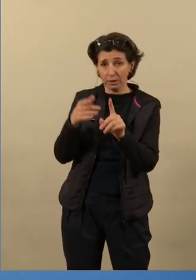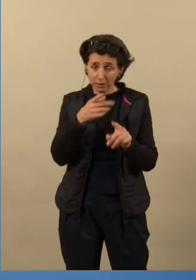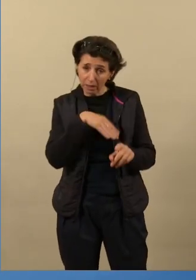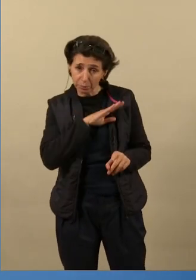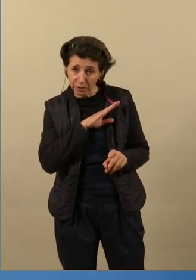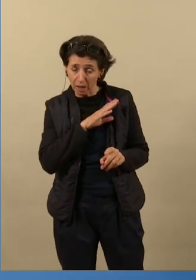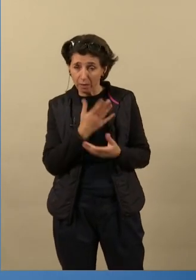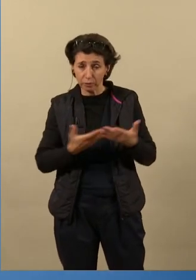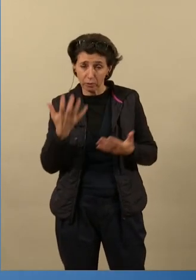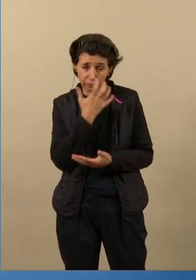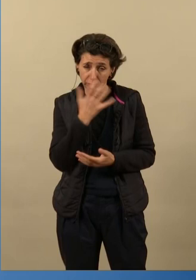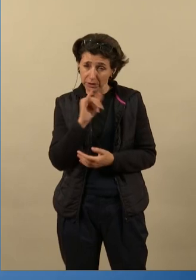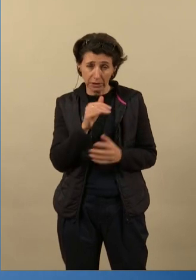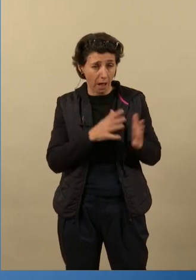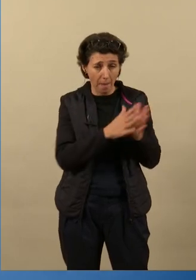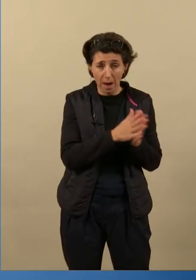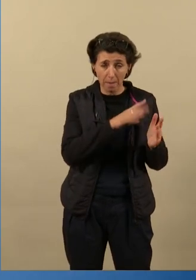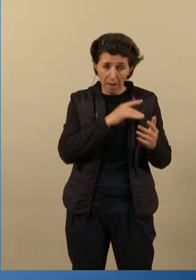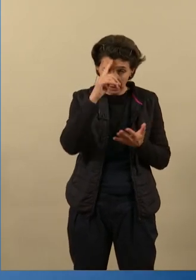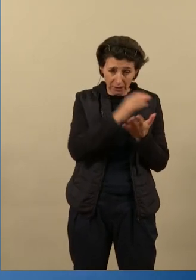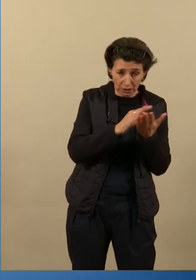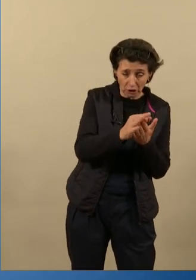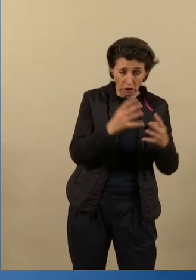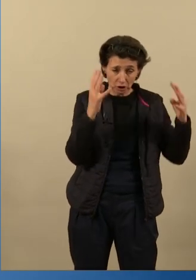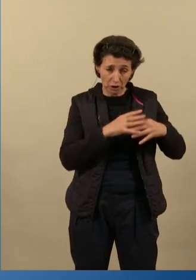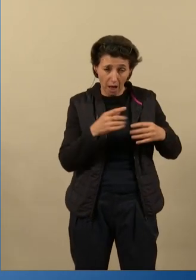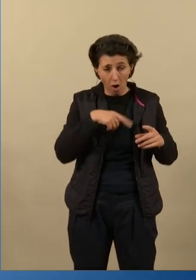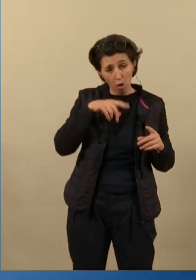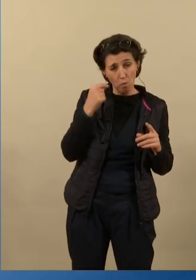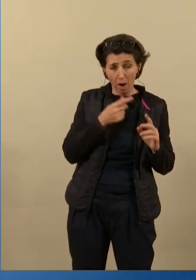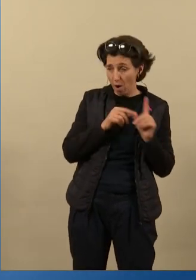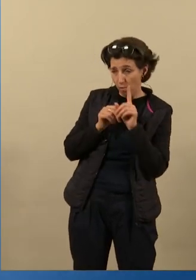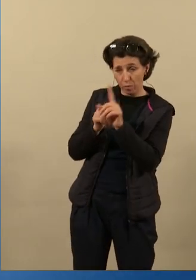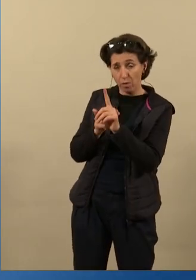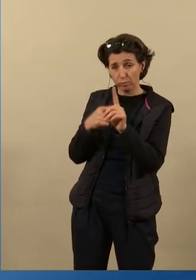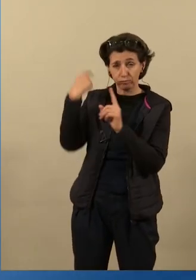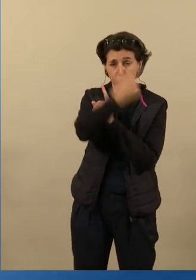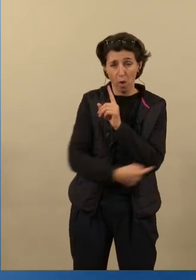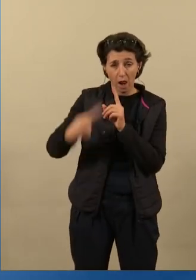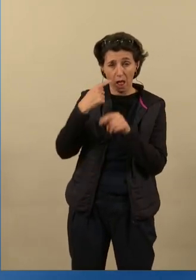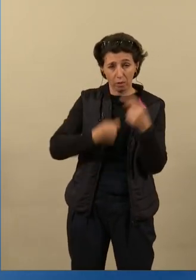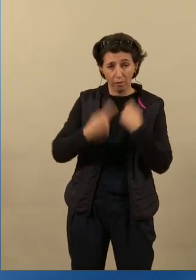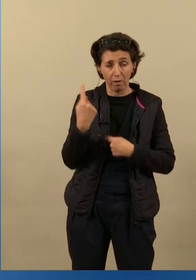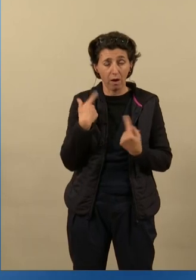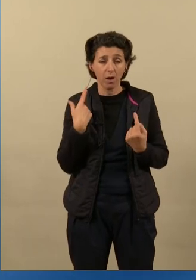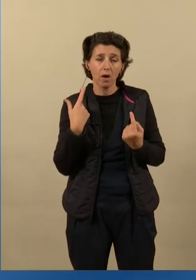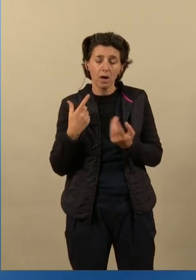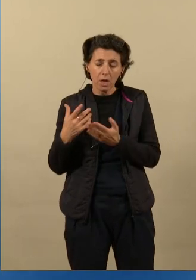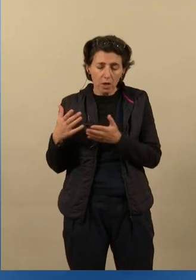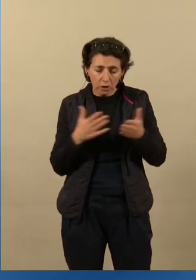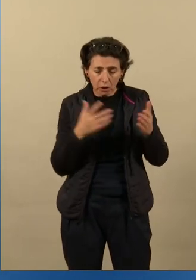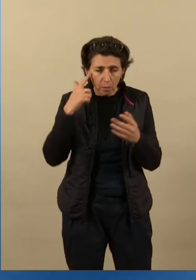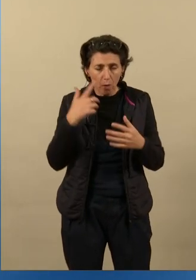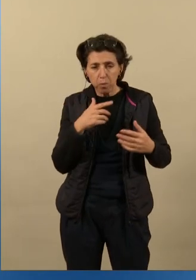déclaration de guerre et sa stratégie de bouclier humain avec sa propre population civile le seul chemin vers un cesser le feu passerait par la